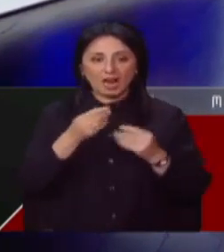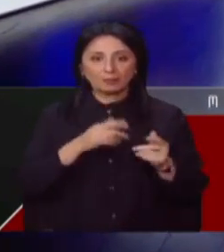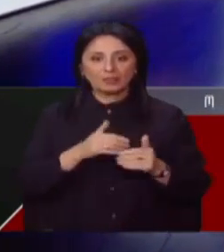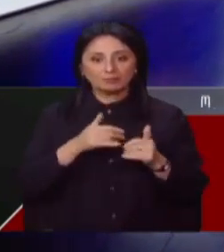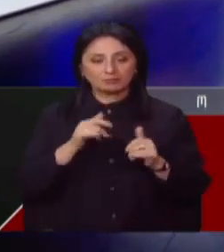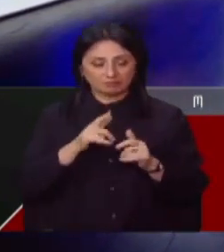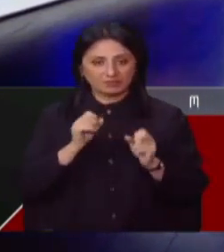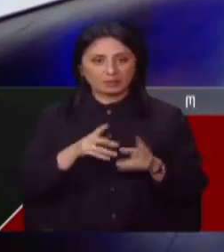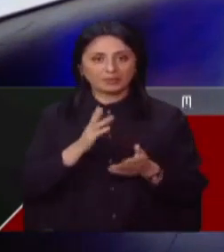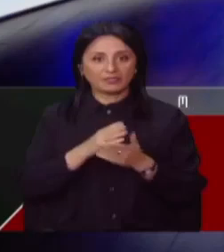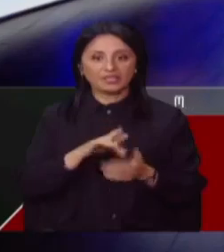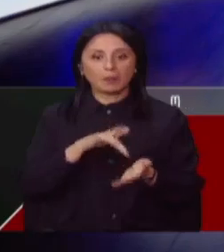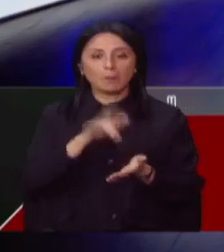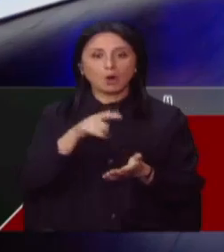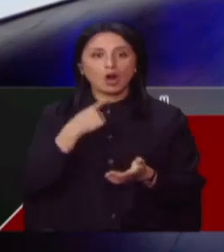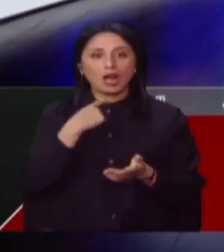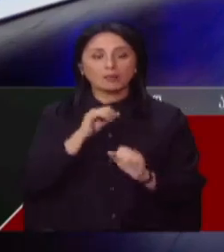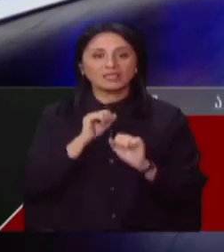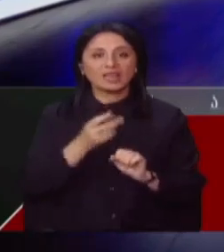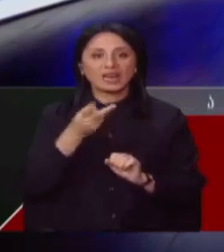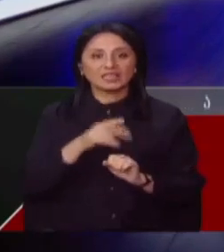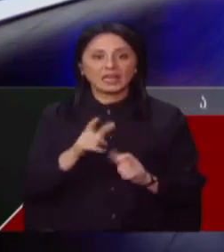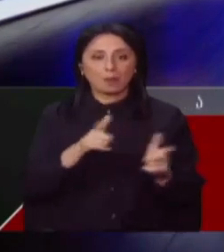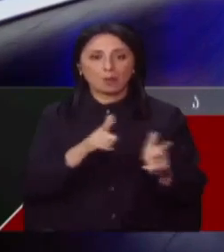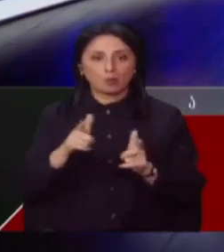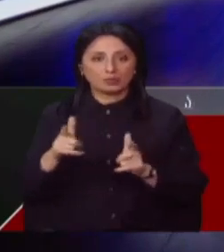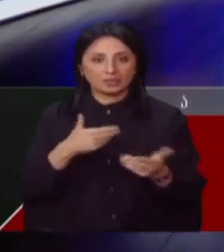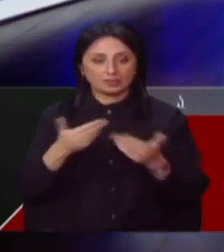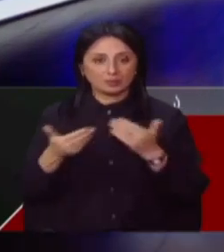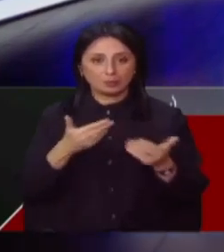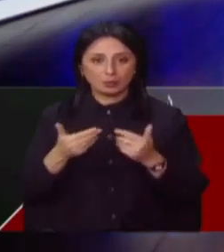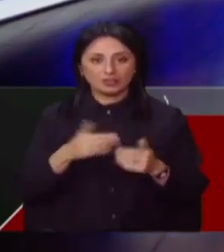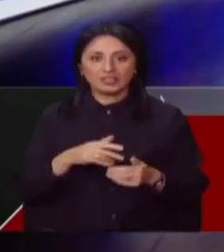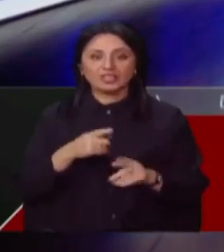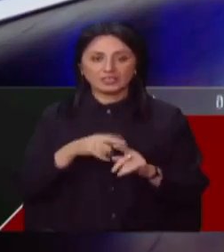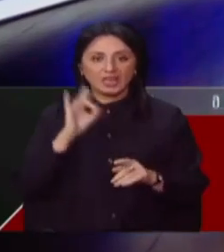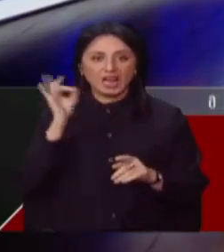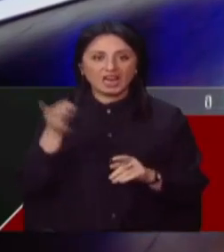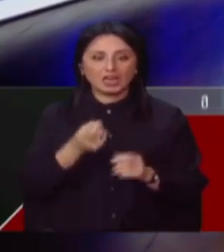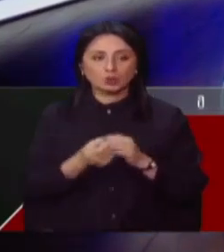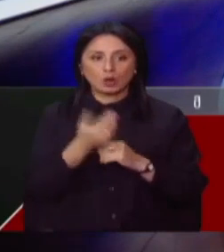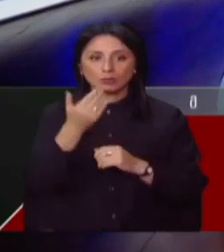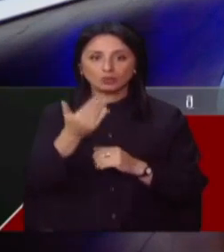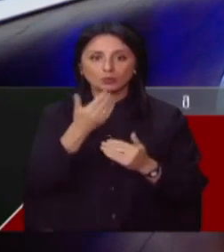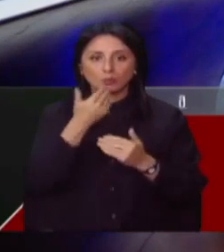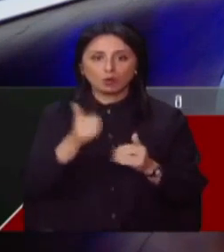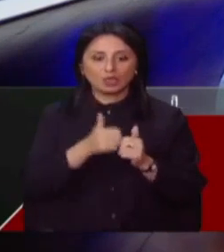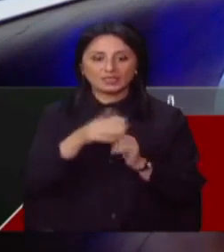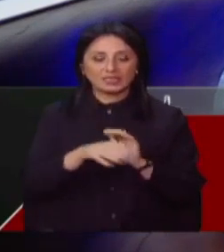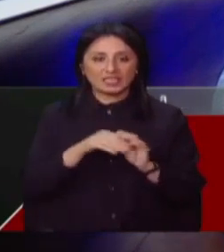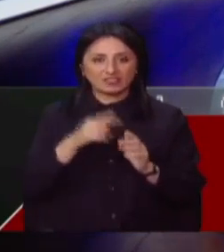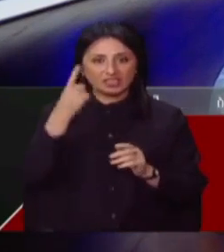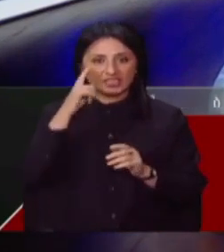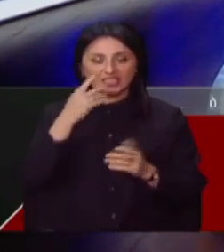მზარდ საფრთხეებზე მიუთითებს და მოქალაქეებს ხმების დასაცავად მობილიზაციისკენ მოუწოდებს. საკმაოდ რეზონანსული აღმოჩნდა მისი ბოლო წინა